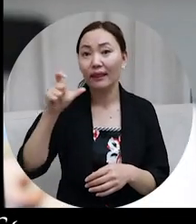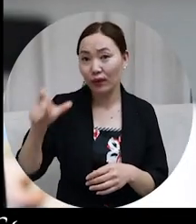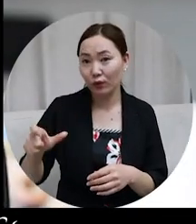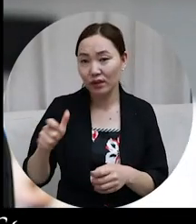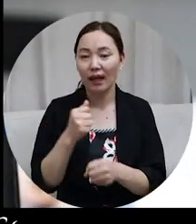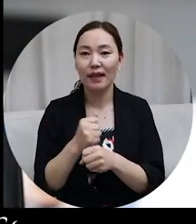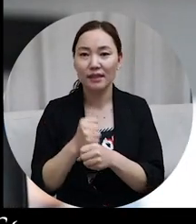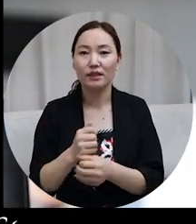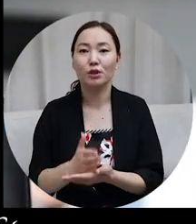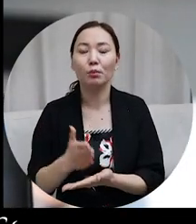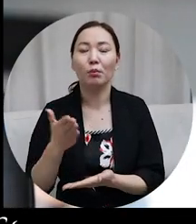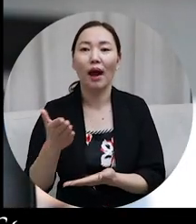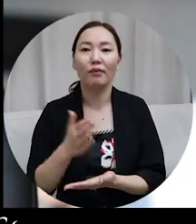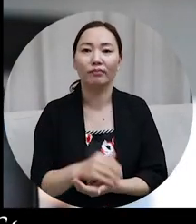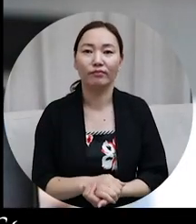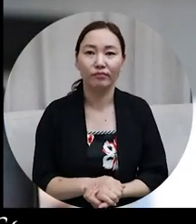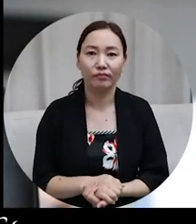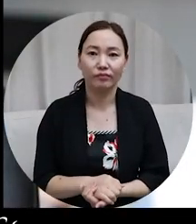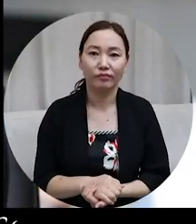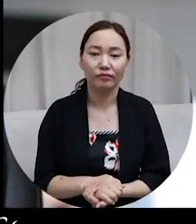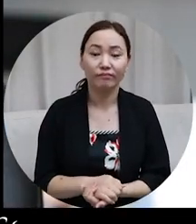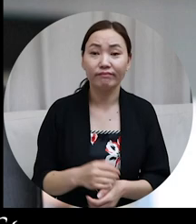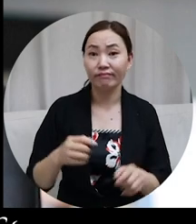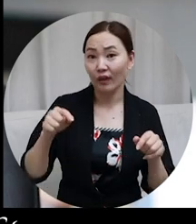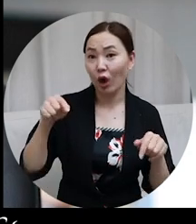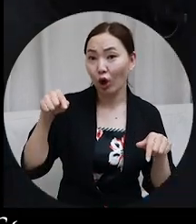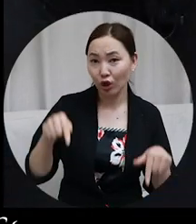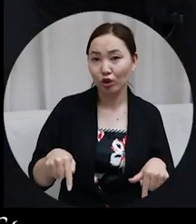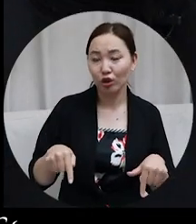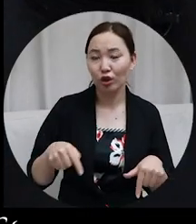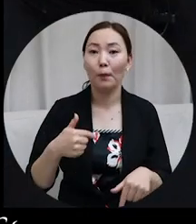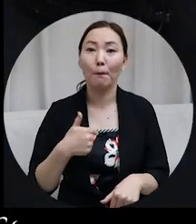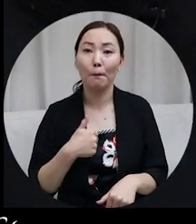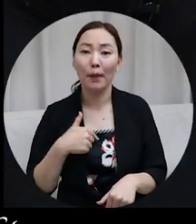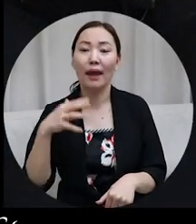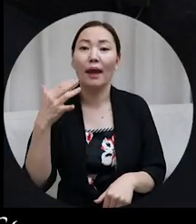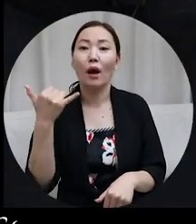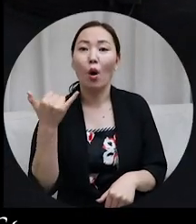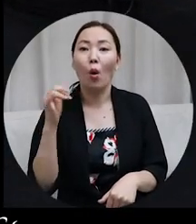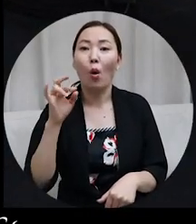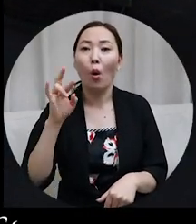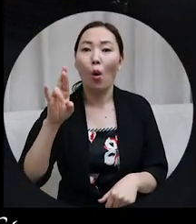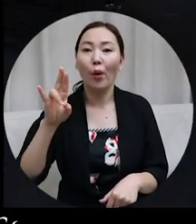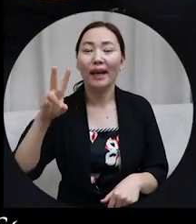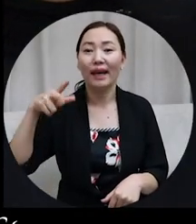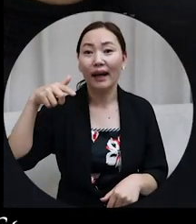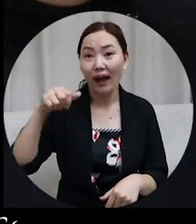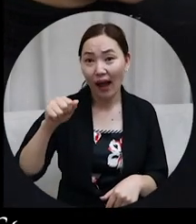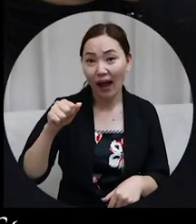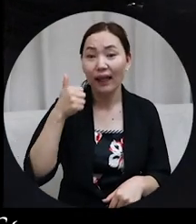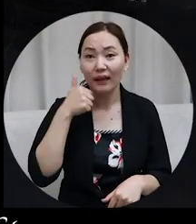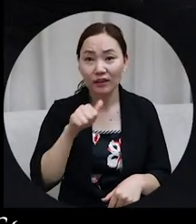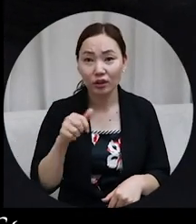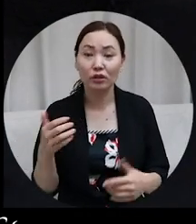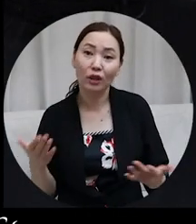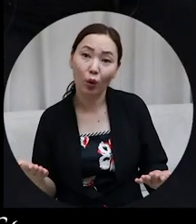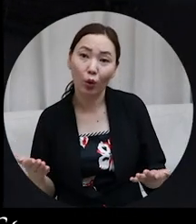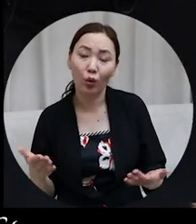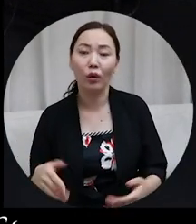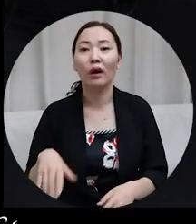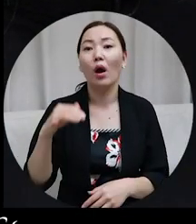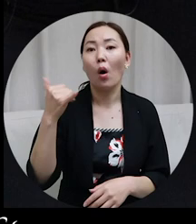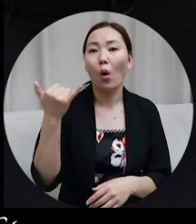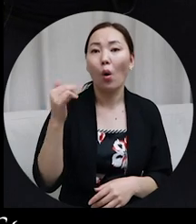орон гэдлийг анх байгуулагдсанаас нь ажиллаж исэн. Өнөөдөр нөгөө би уянга ихч гэхүү уянга гэж танд